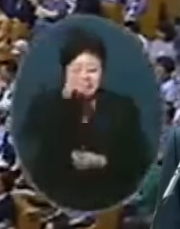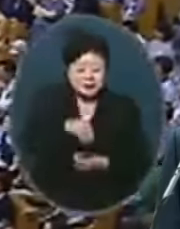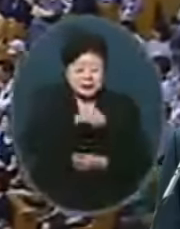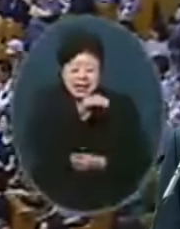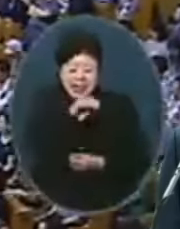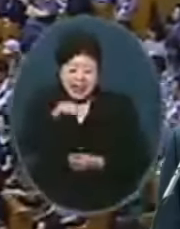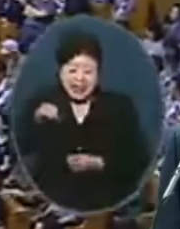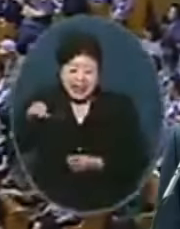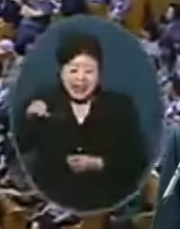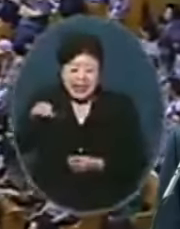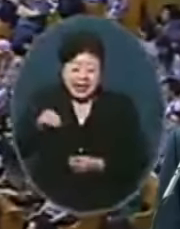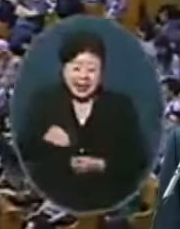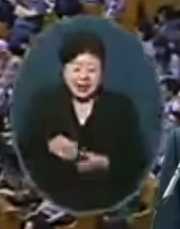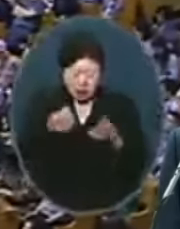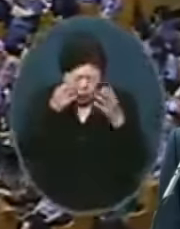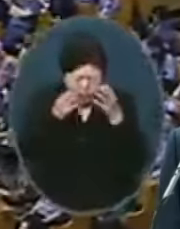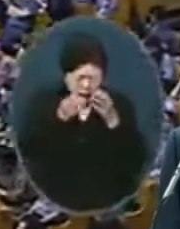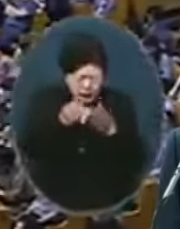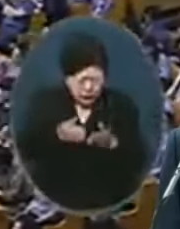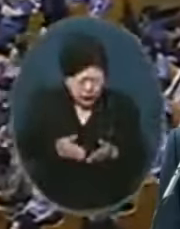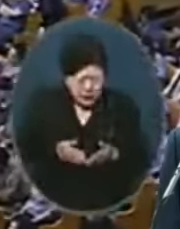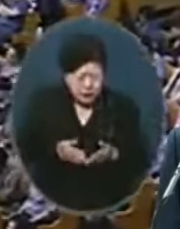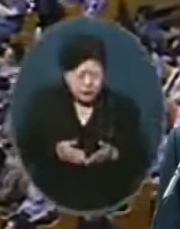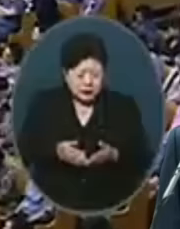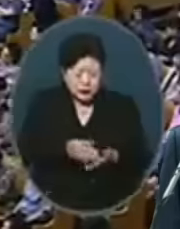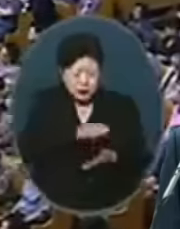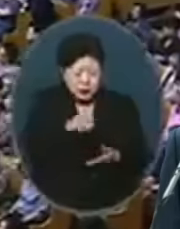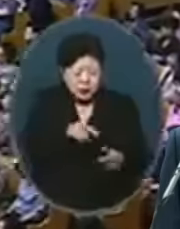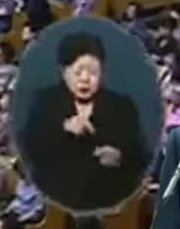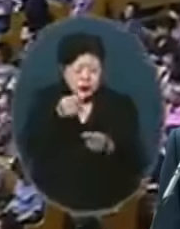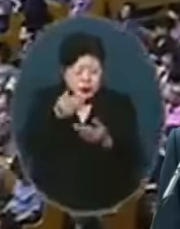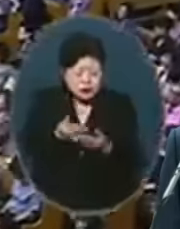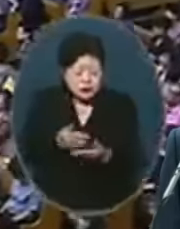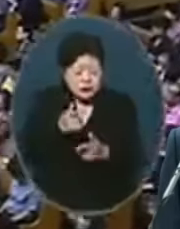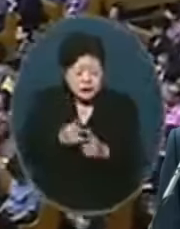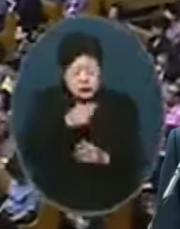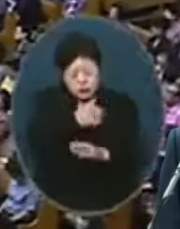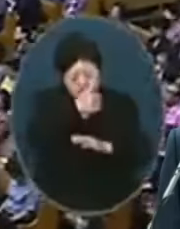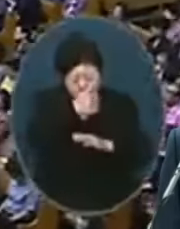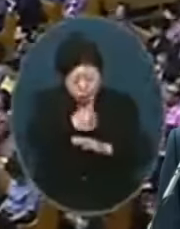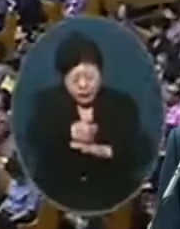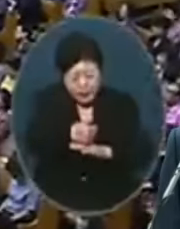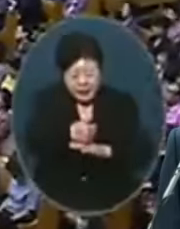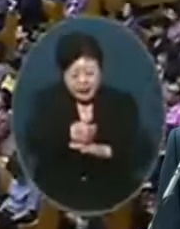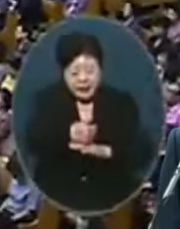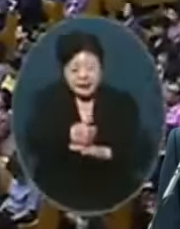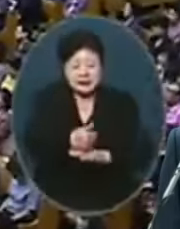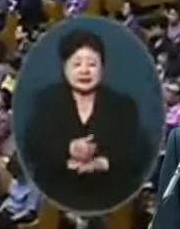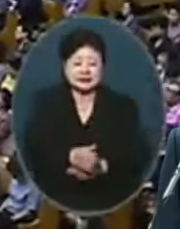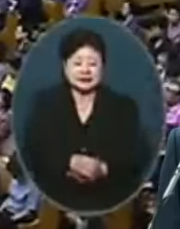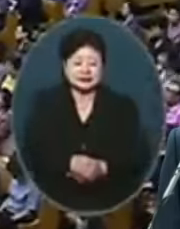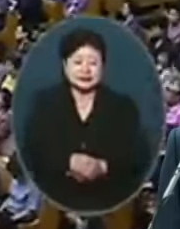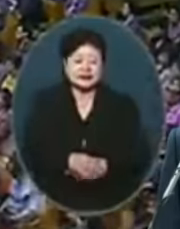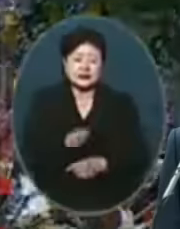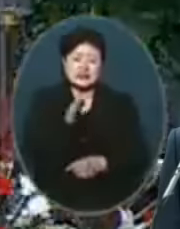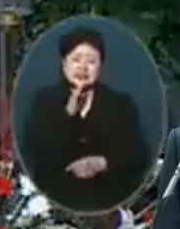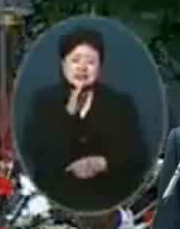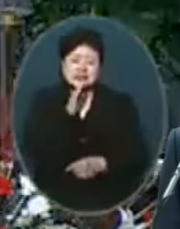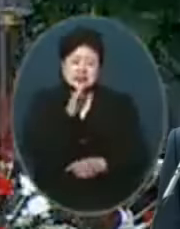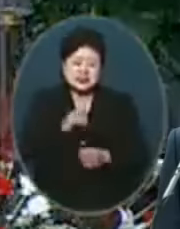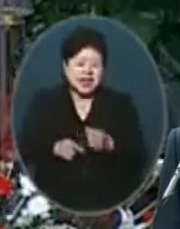십자가의 고난을 통해서 우리를 건져주신 예수 그리스도의 그